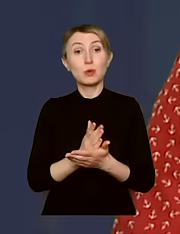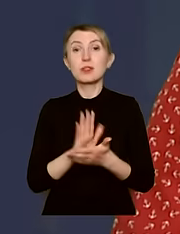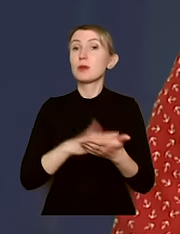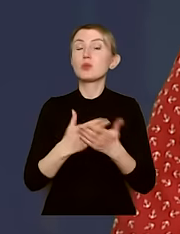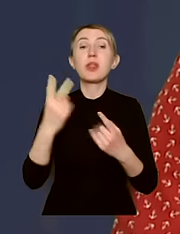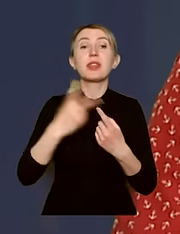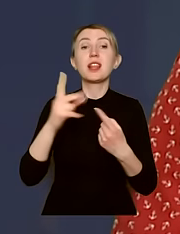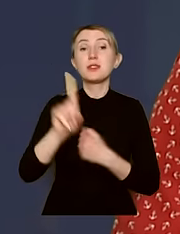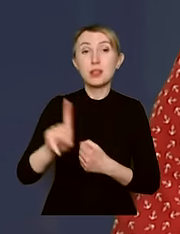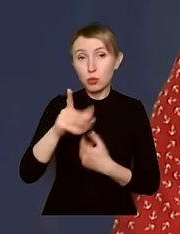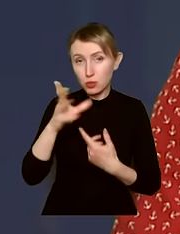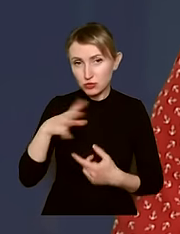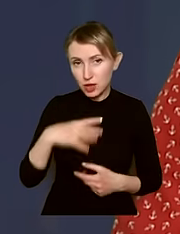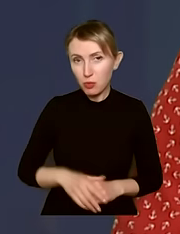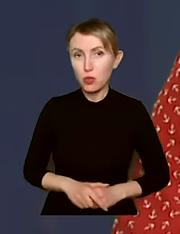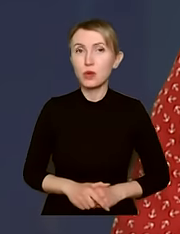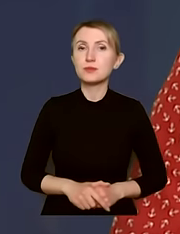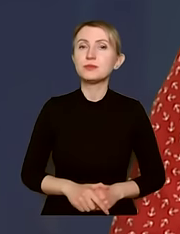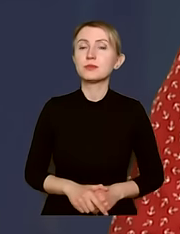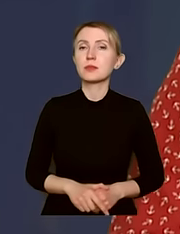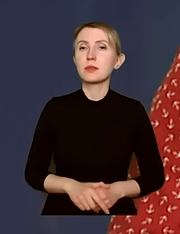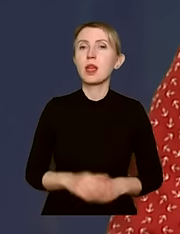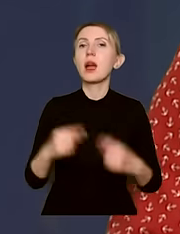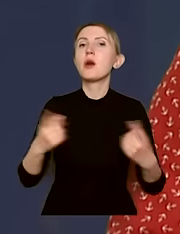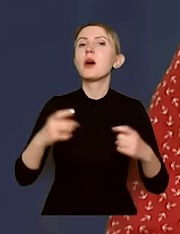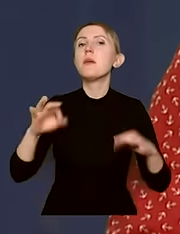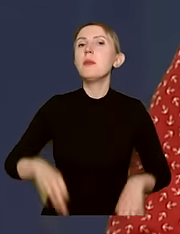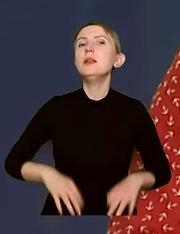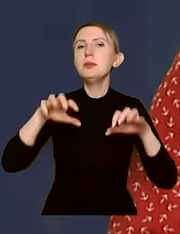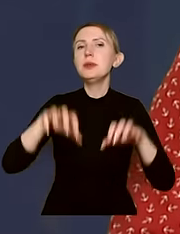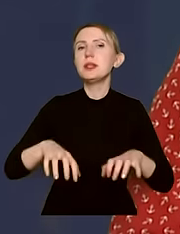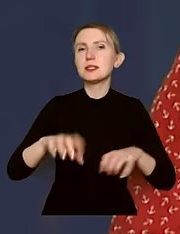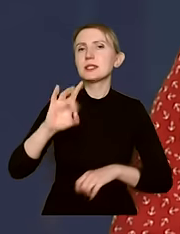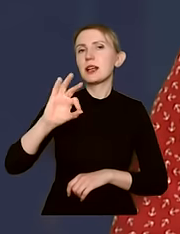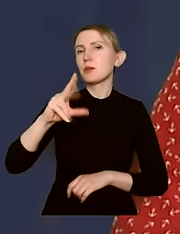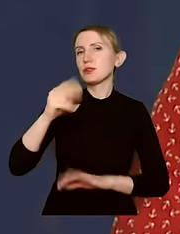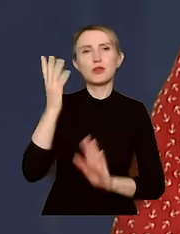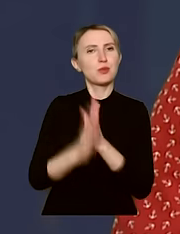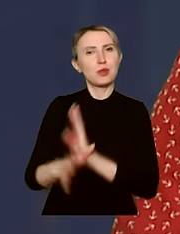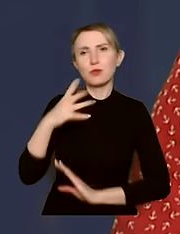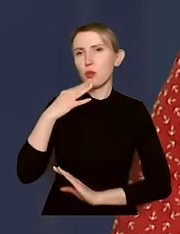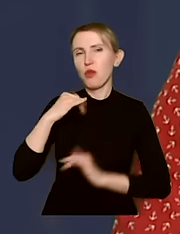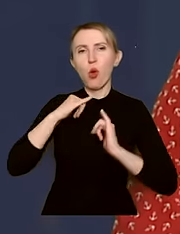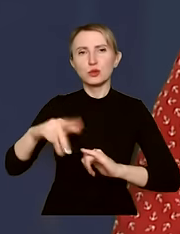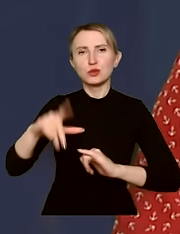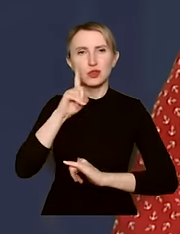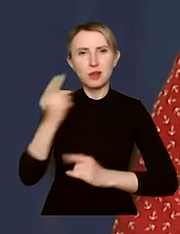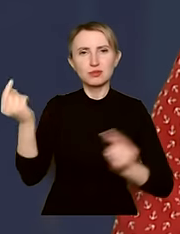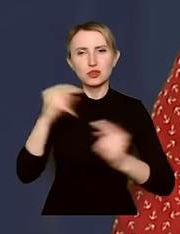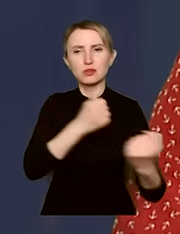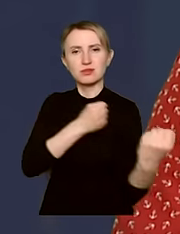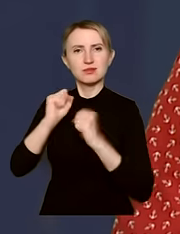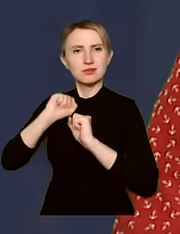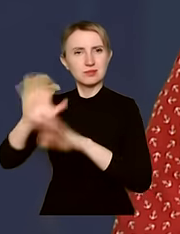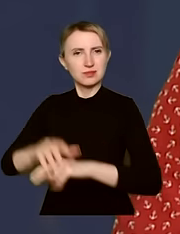telewizji publicznej, a przypomnę, że w przypadku pana prezesa Glapińskiego tam wprost była mowa o silnych panach. Wprost mówił,